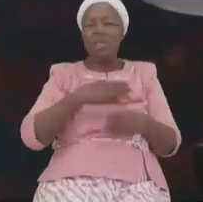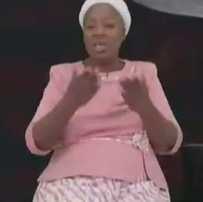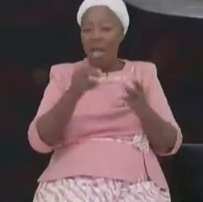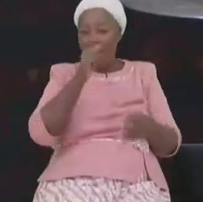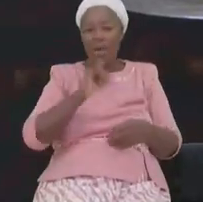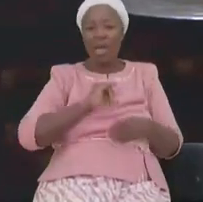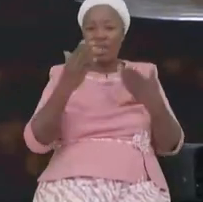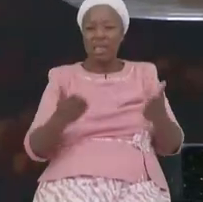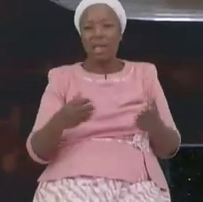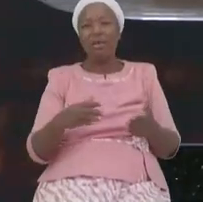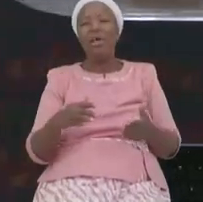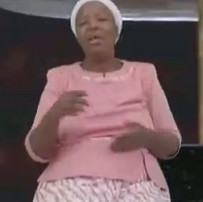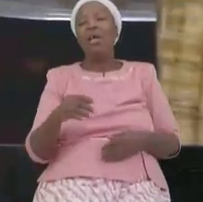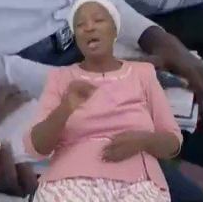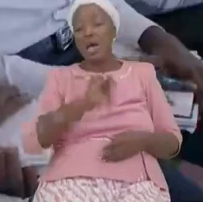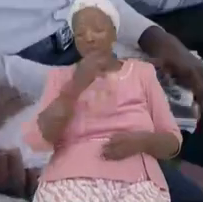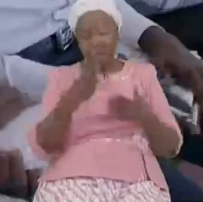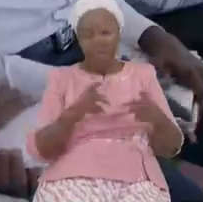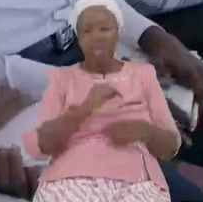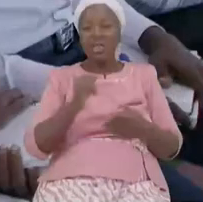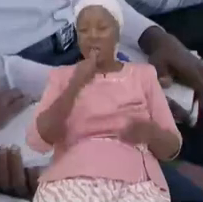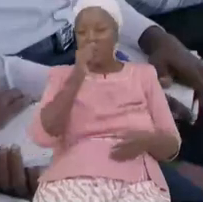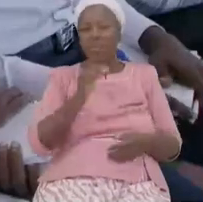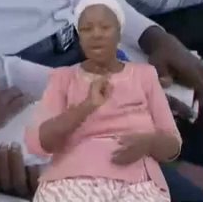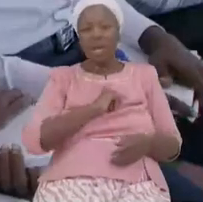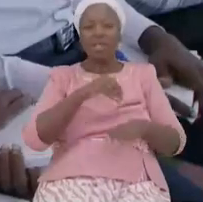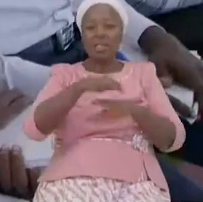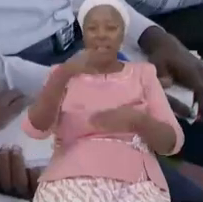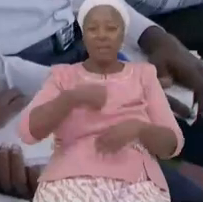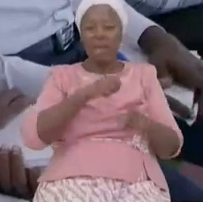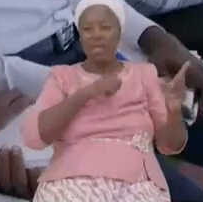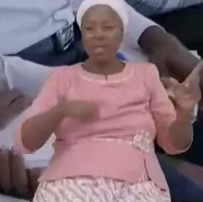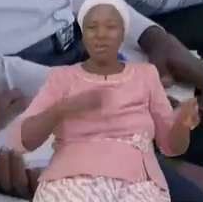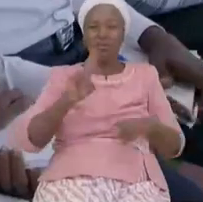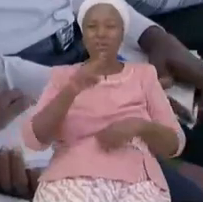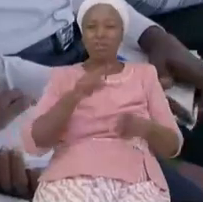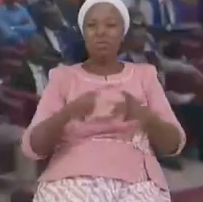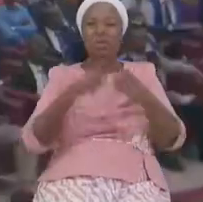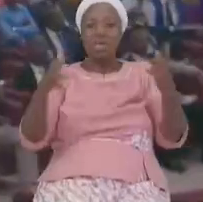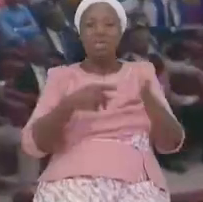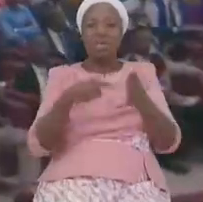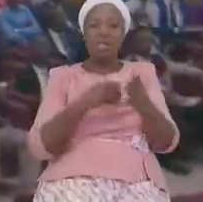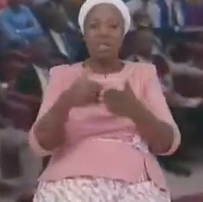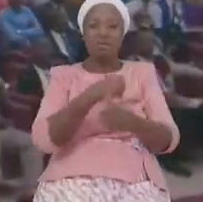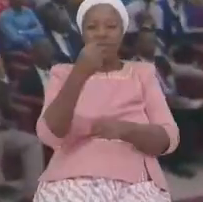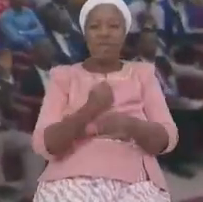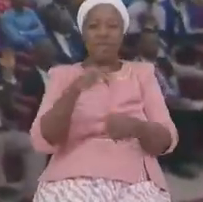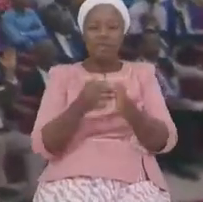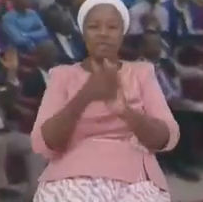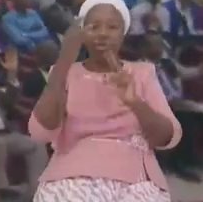Me voici, envoie-moi. Et le Seigneur va t'utiliser puissamment cette année au nom de